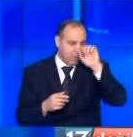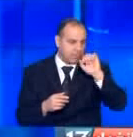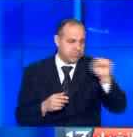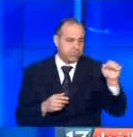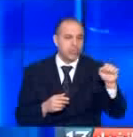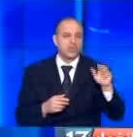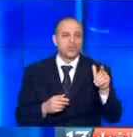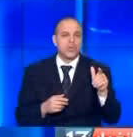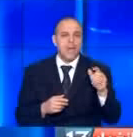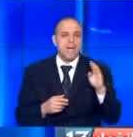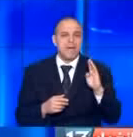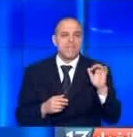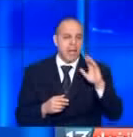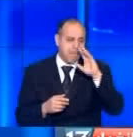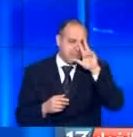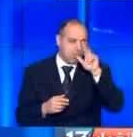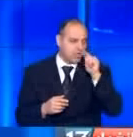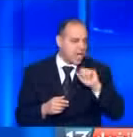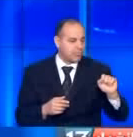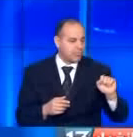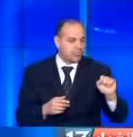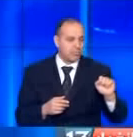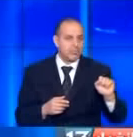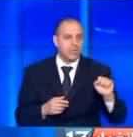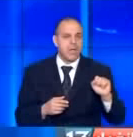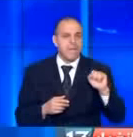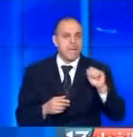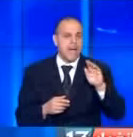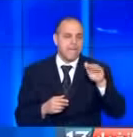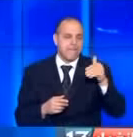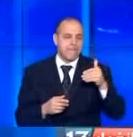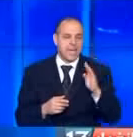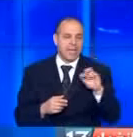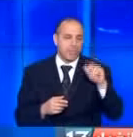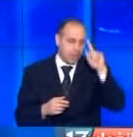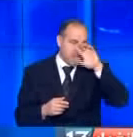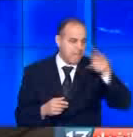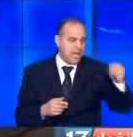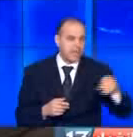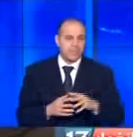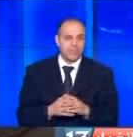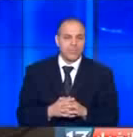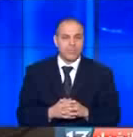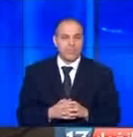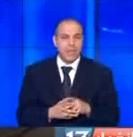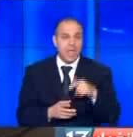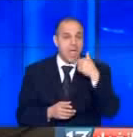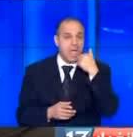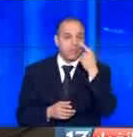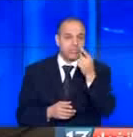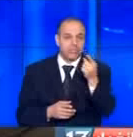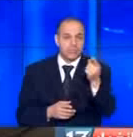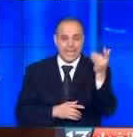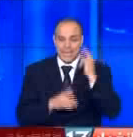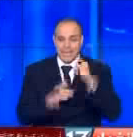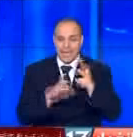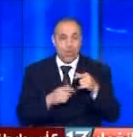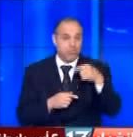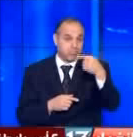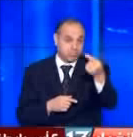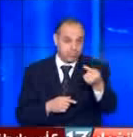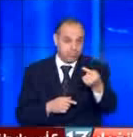نهائي أمجد الكؤوس على حساب باريس سان فرانسي المنتشي بعد الذهاب على أرضه، بأن يقلب ويحقق فوزا مثيرا من خلال سيناريو دراماتيكي